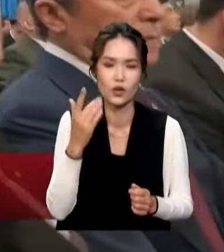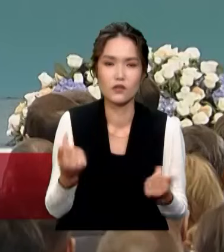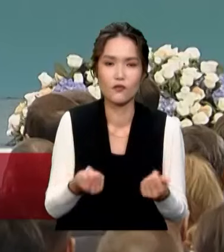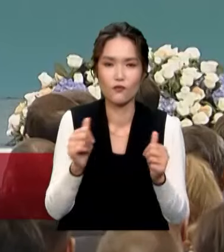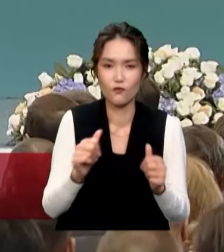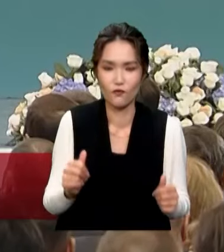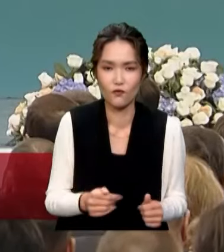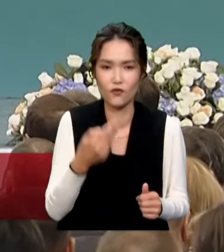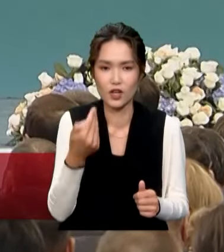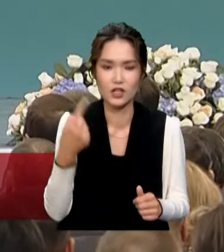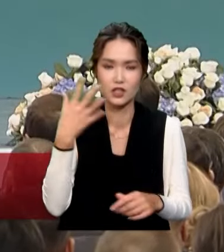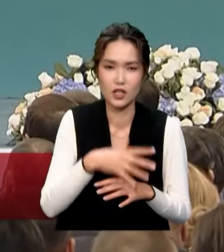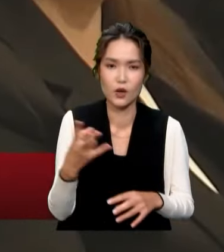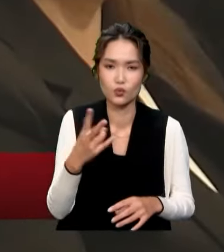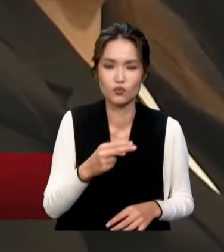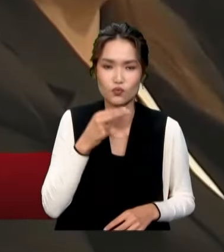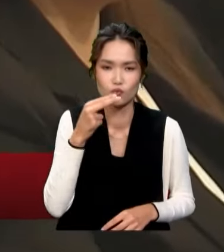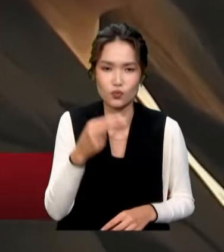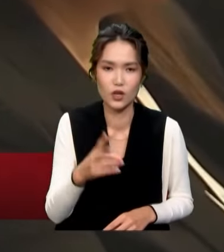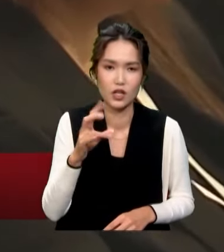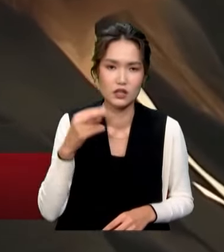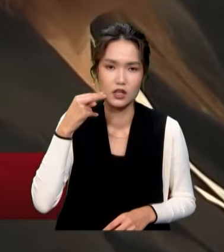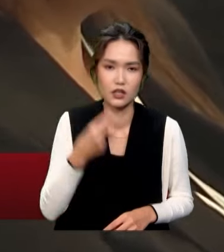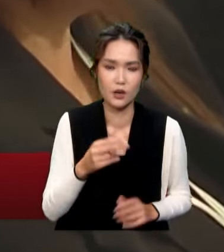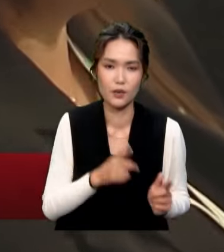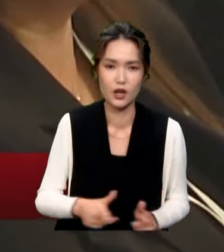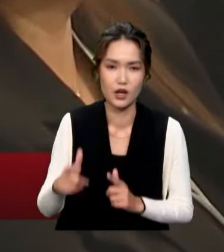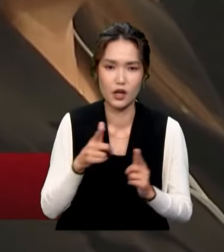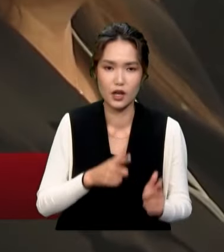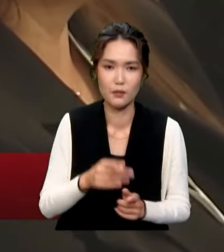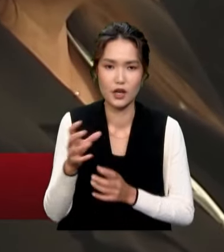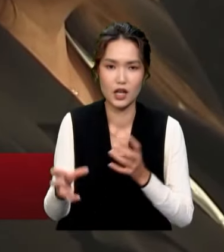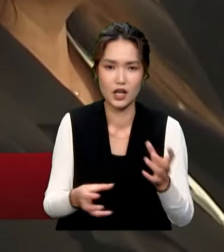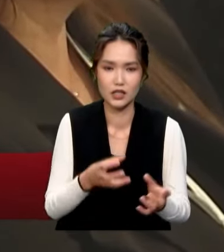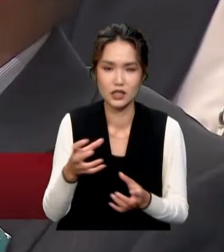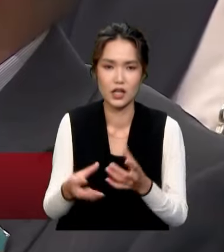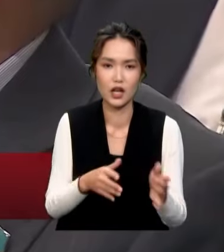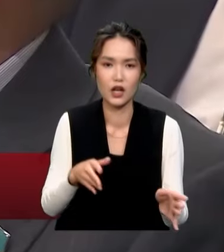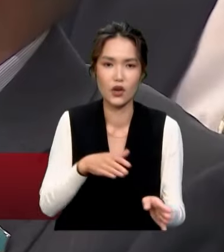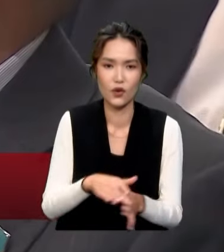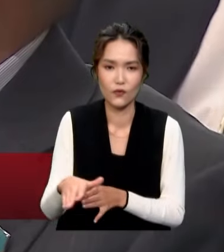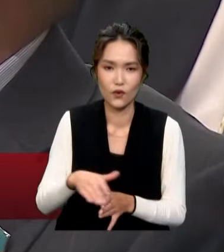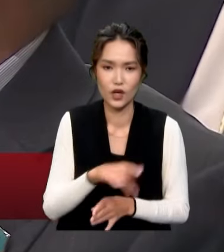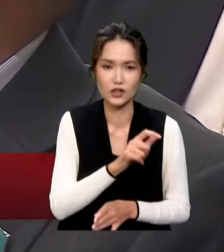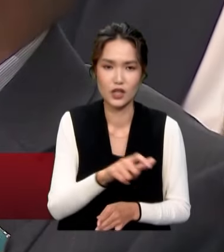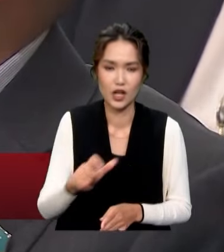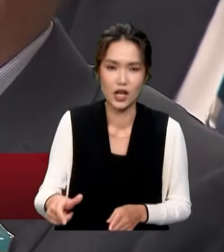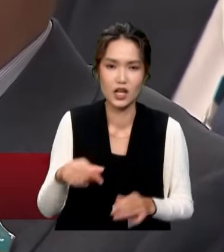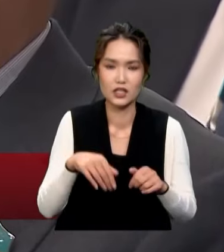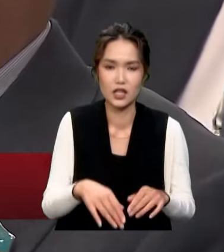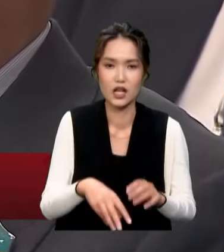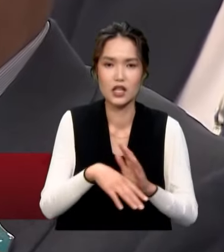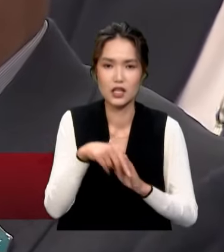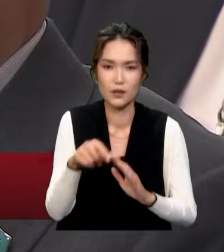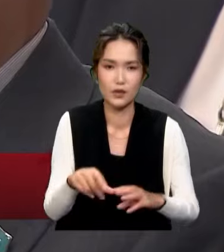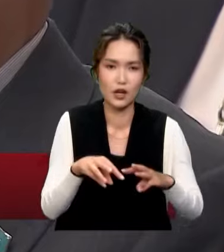характер. Важно также обратить внимание на качественную подготовку и содержательное наполнение отчетных встреч депутатов